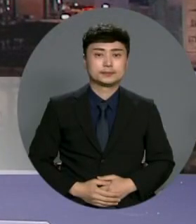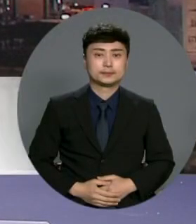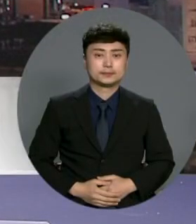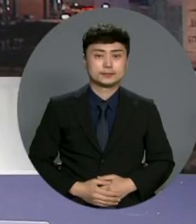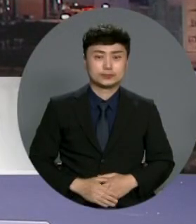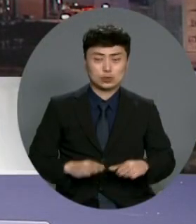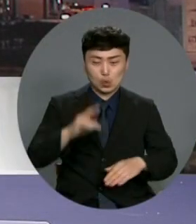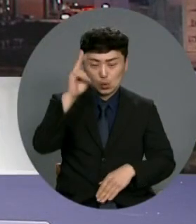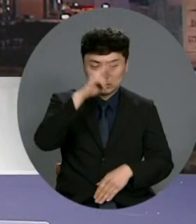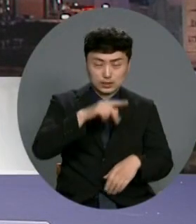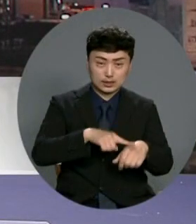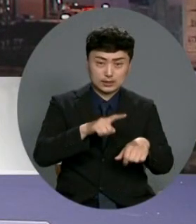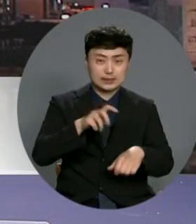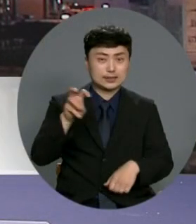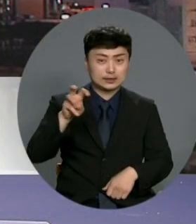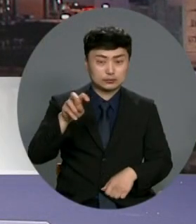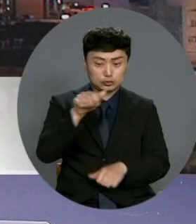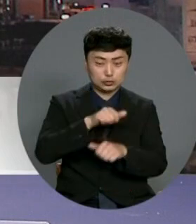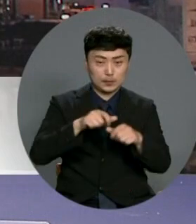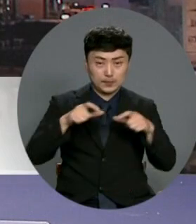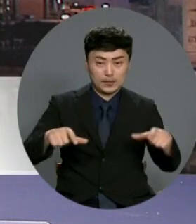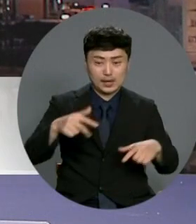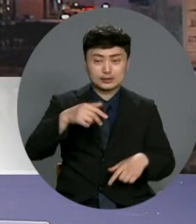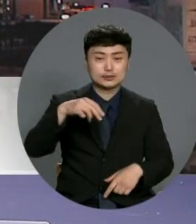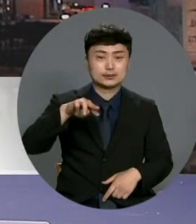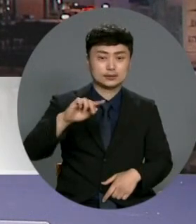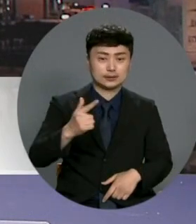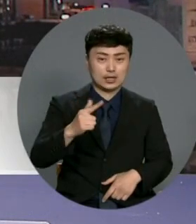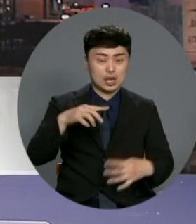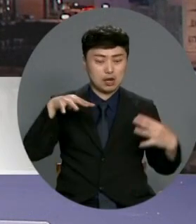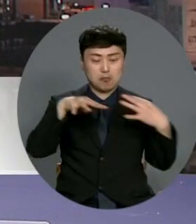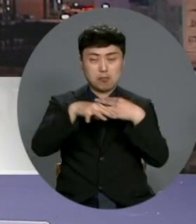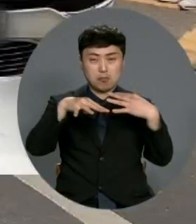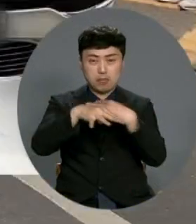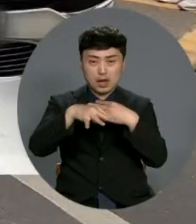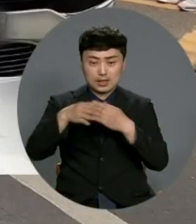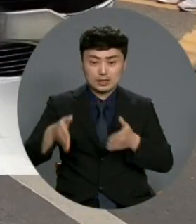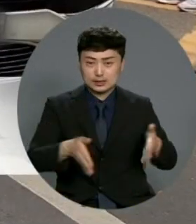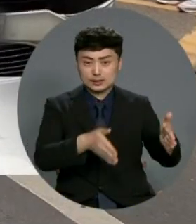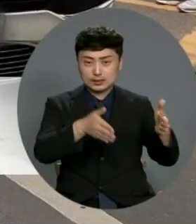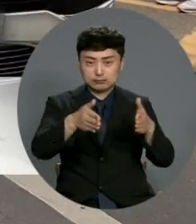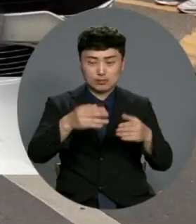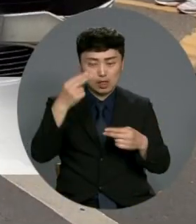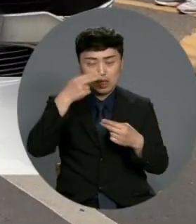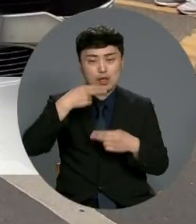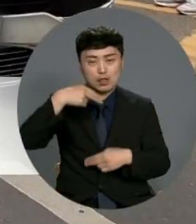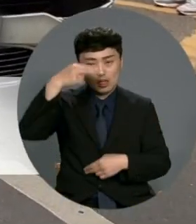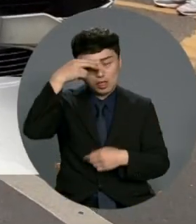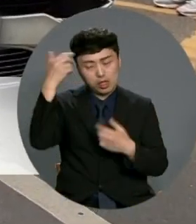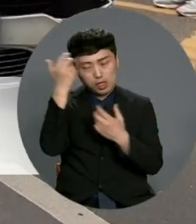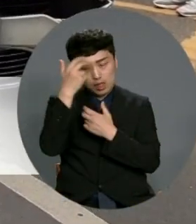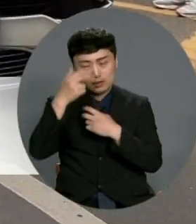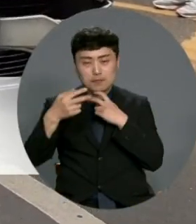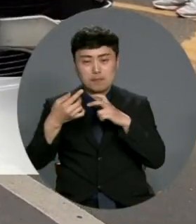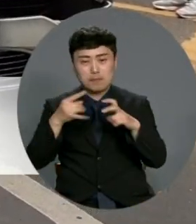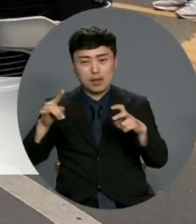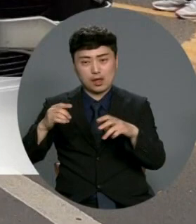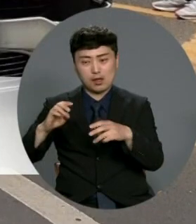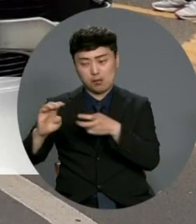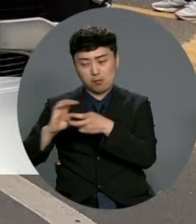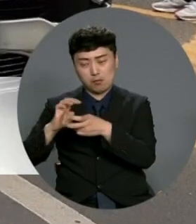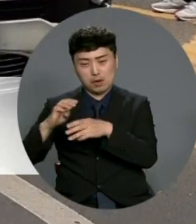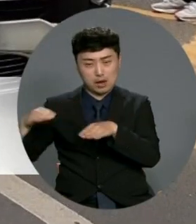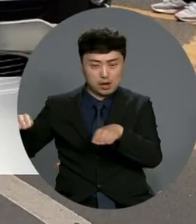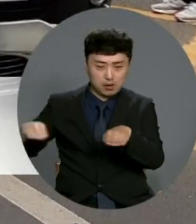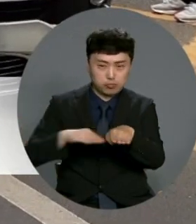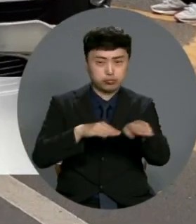오늘 오전 11시 반쯤 대구 수성구 지산동의 왕복 8차로 도로에서 술에 취한 20대가 몰던 승합차가